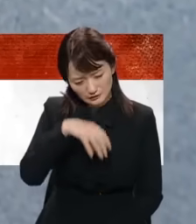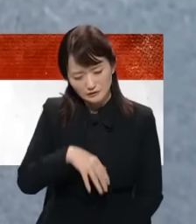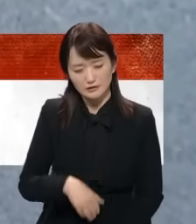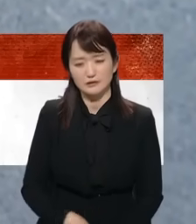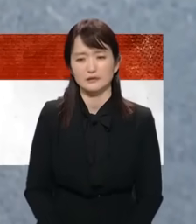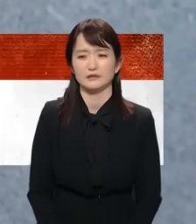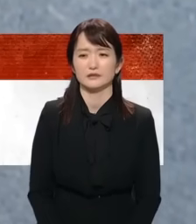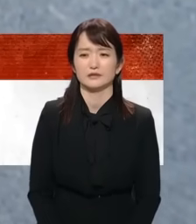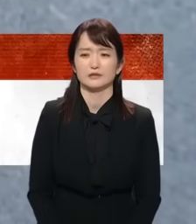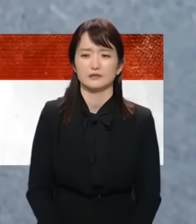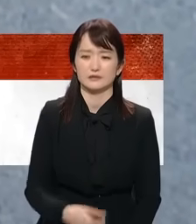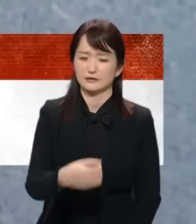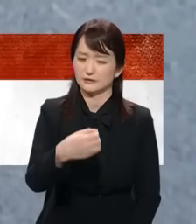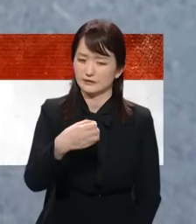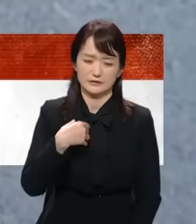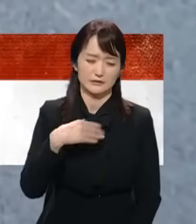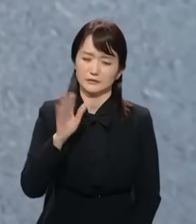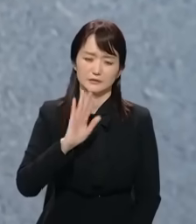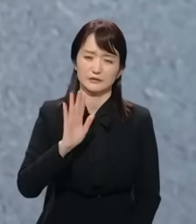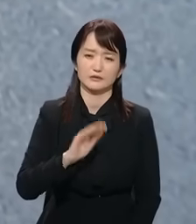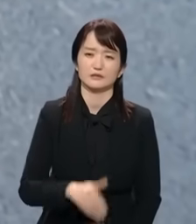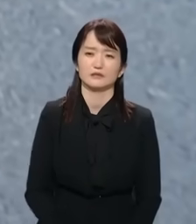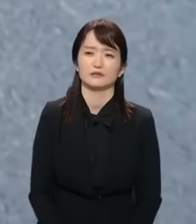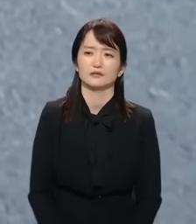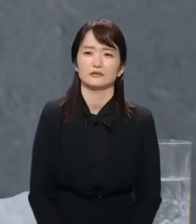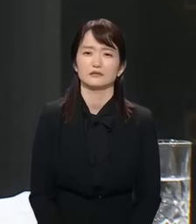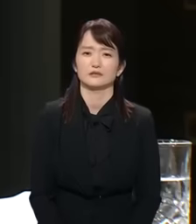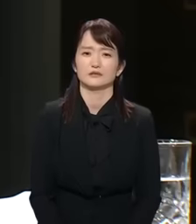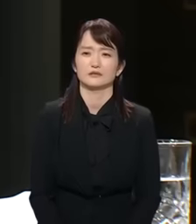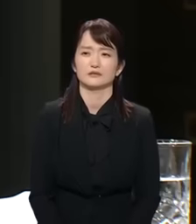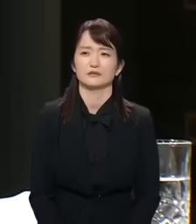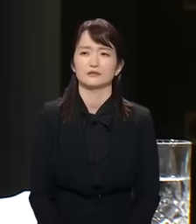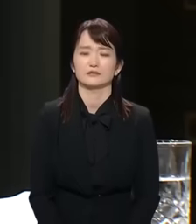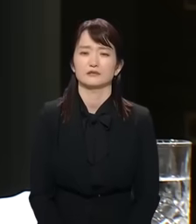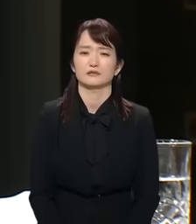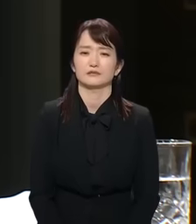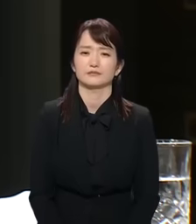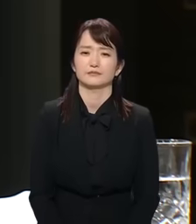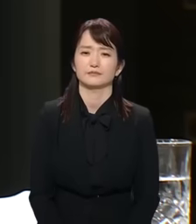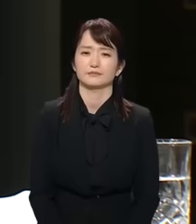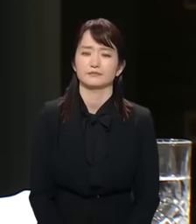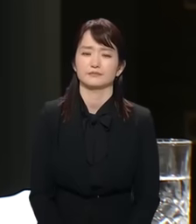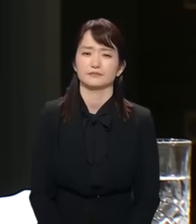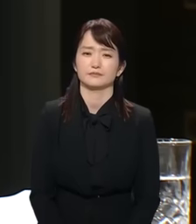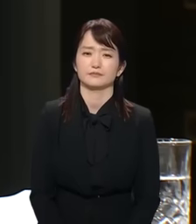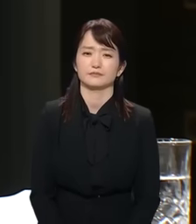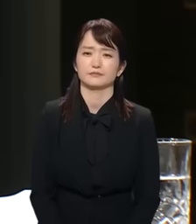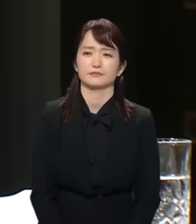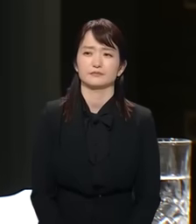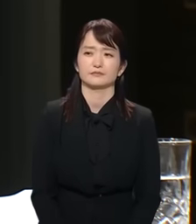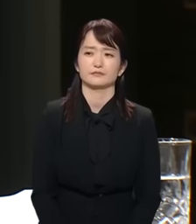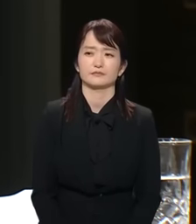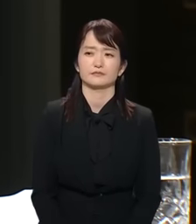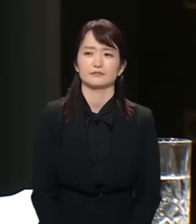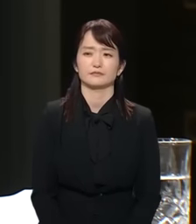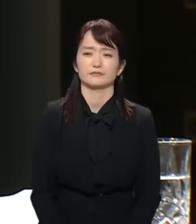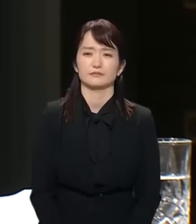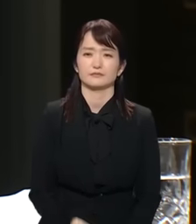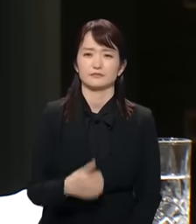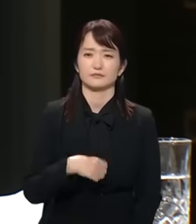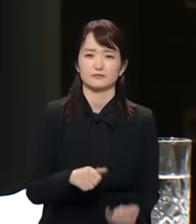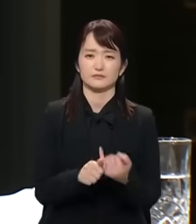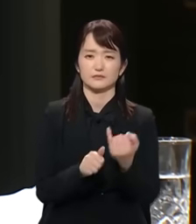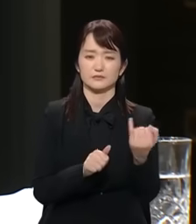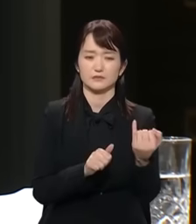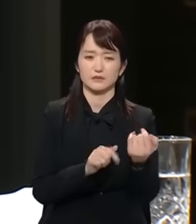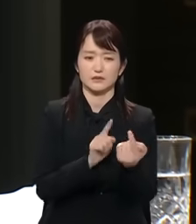안 할래요 안 할래요 자 뭐 면회 신청을 수락했던 거 보면